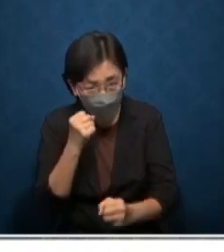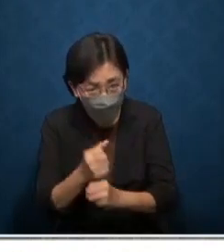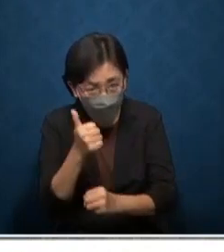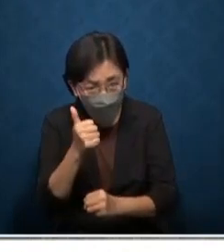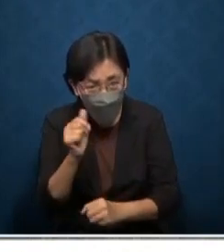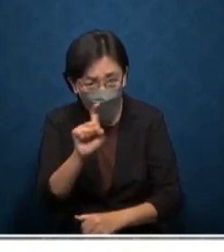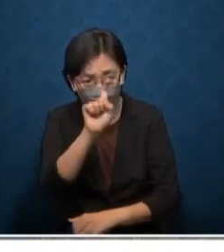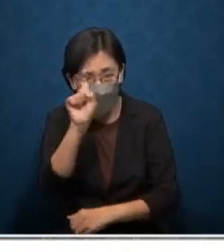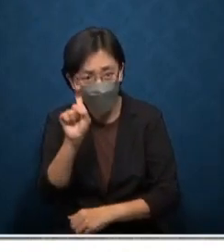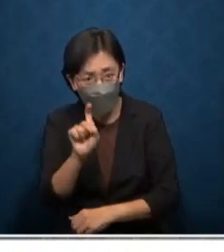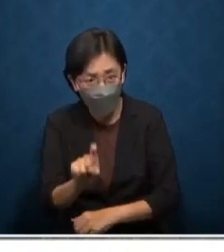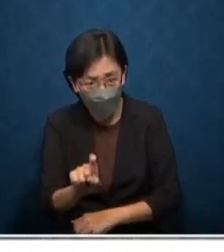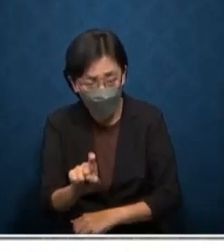รือเปรา